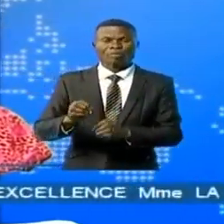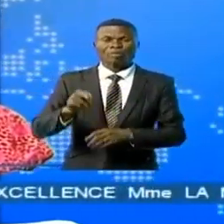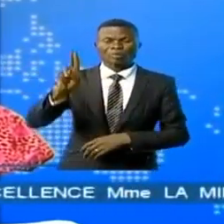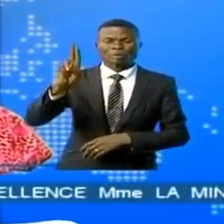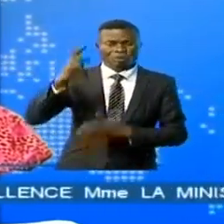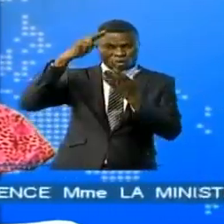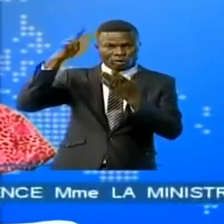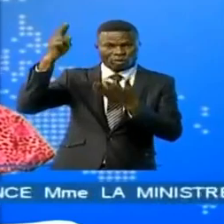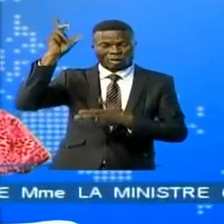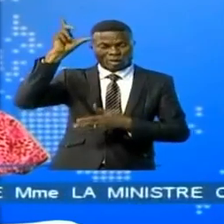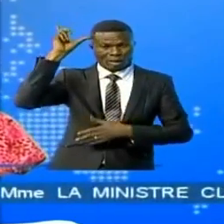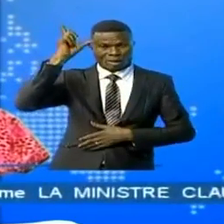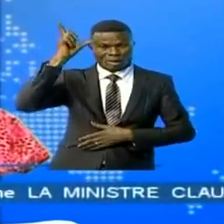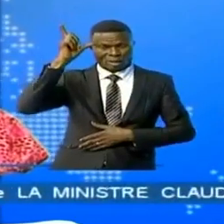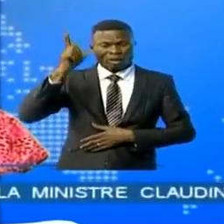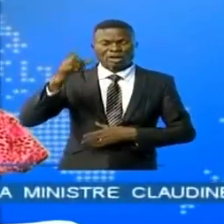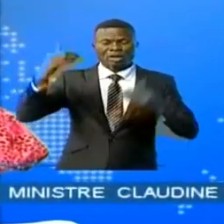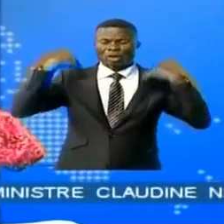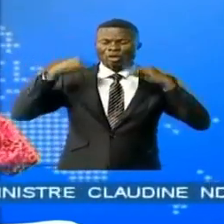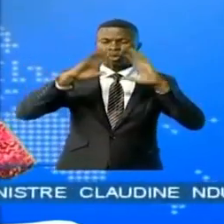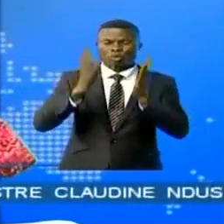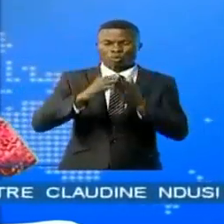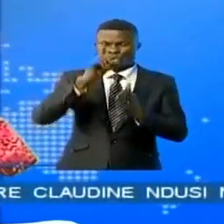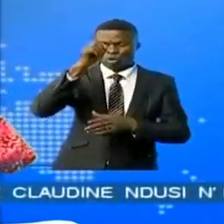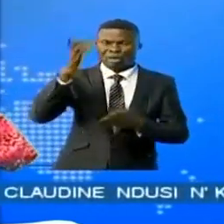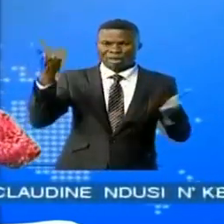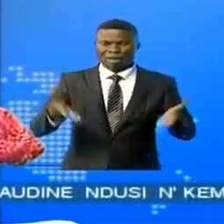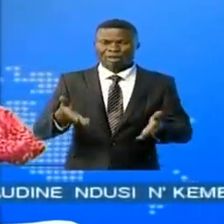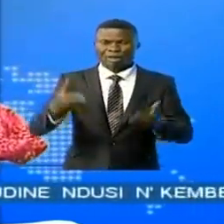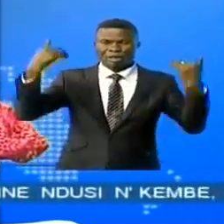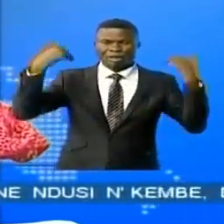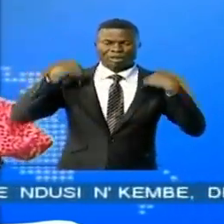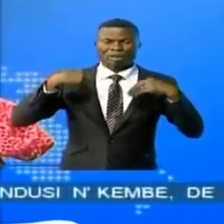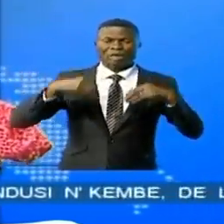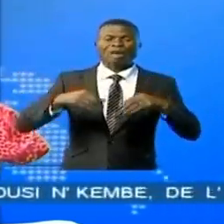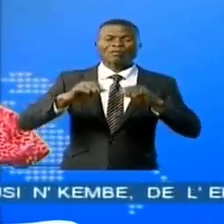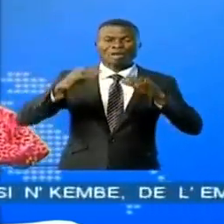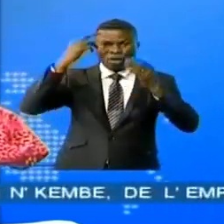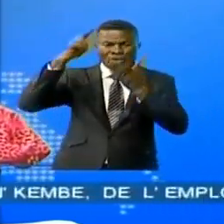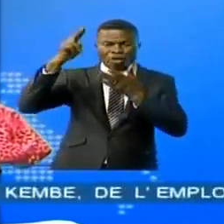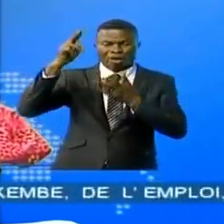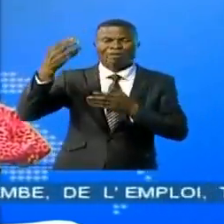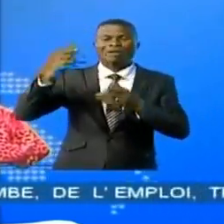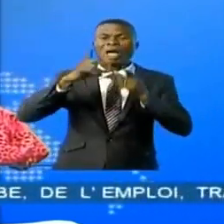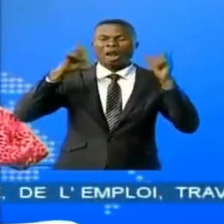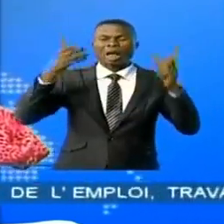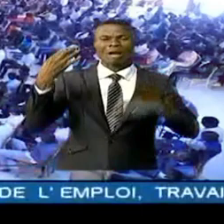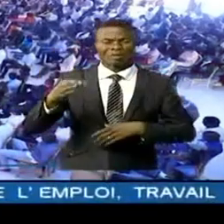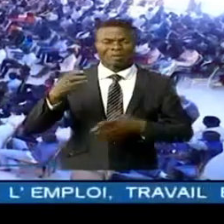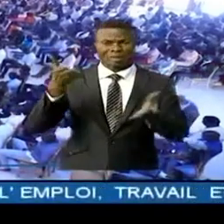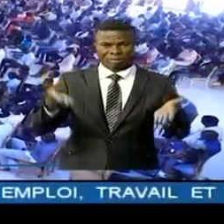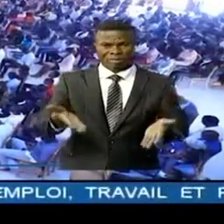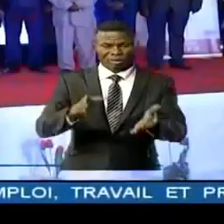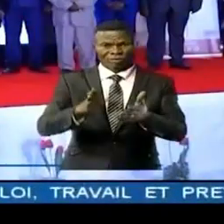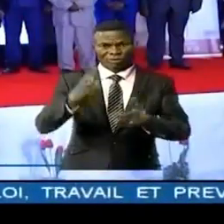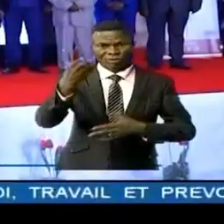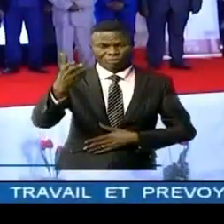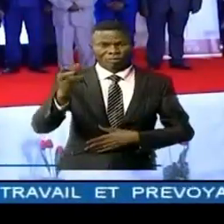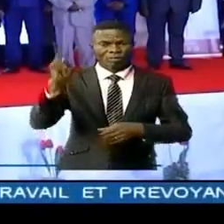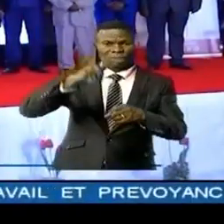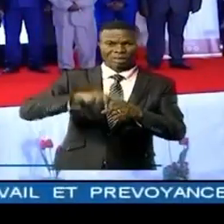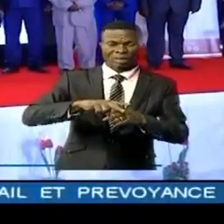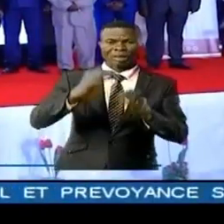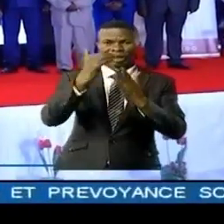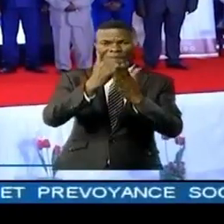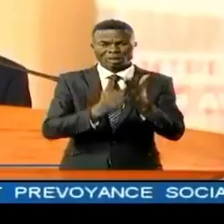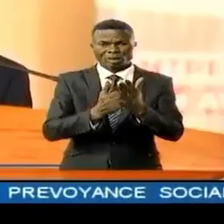la présence des sommités intellectuelles parmi lequel le recteur de l'agencé universitaire de la francophonie regarder lens identité et